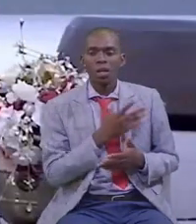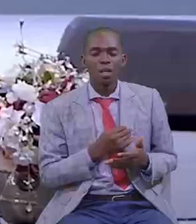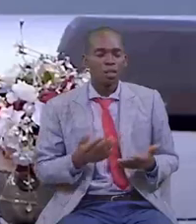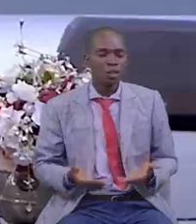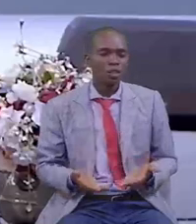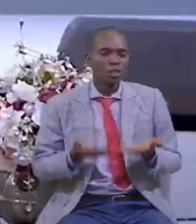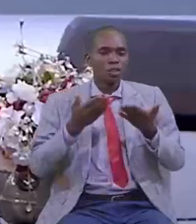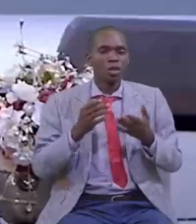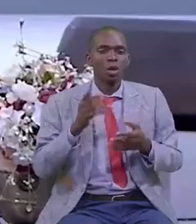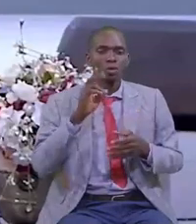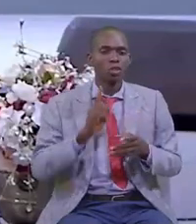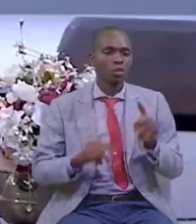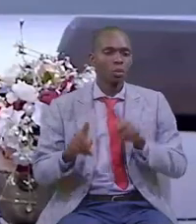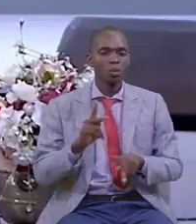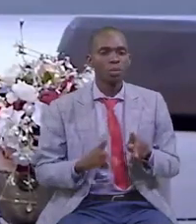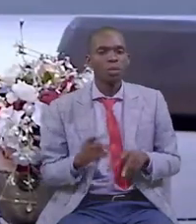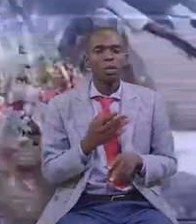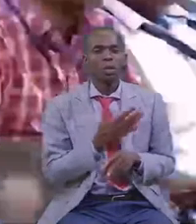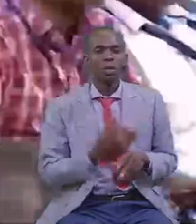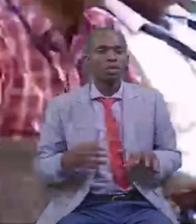Je lève les gens et je le fais encore.